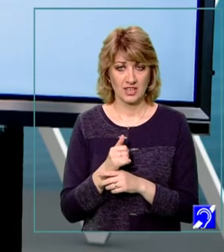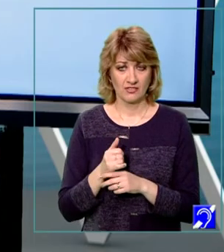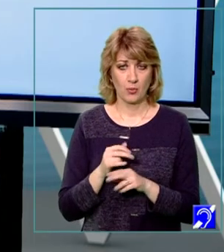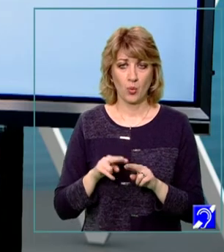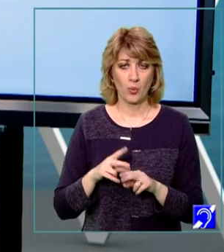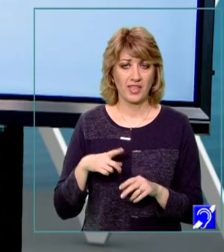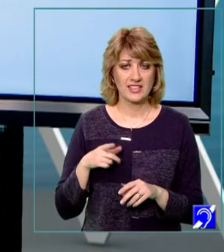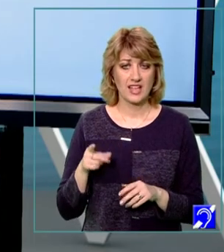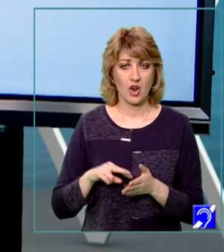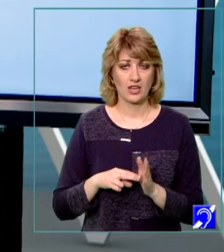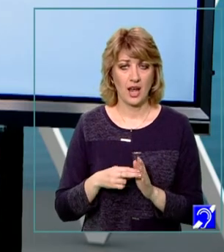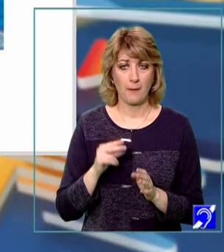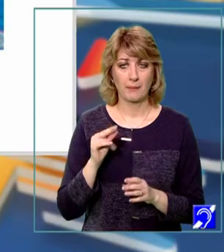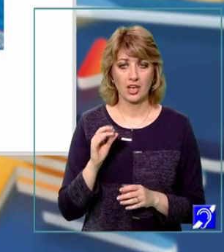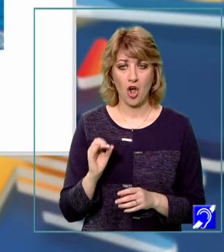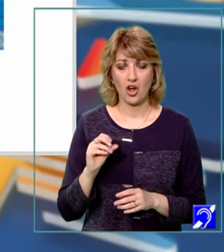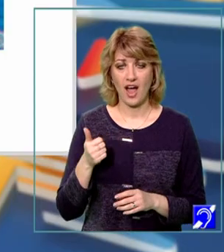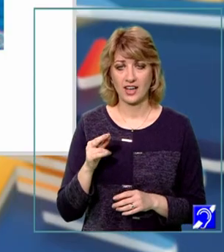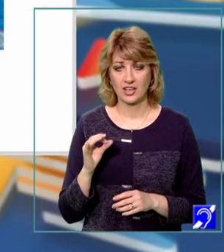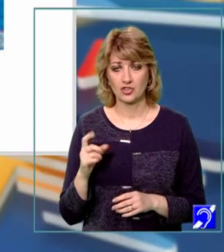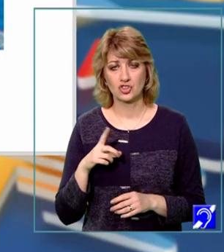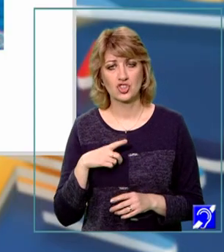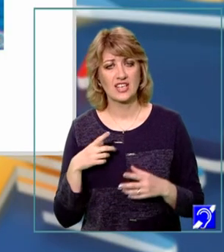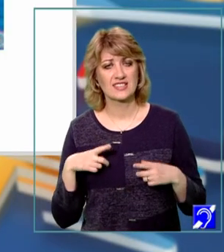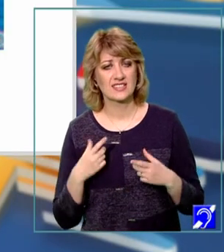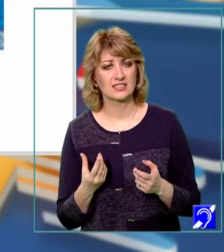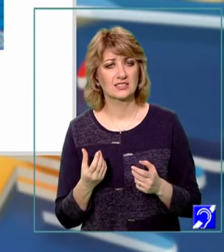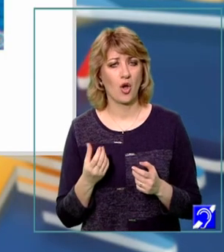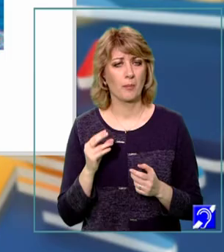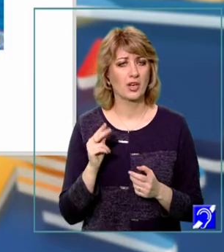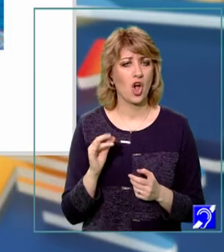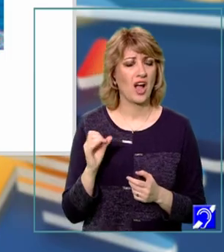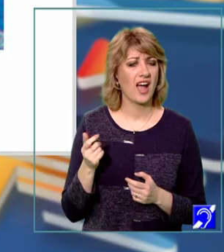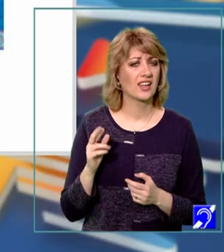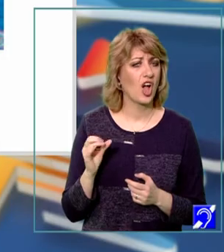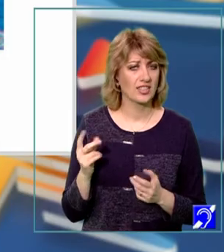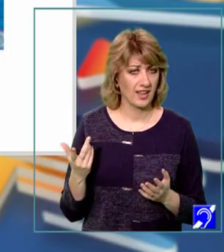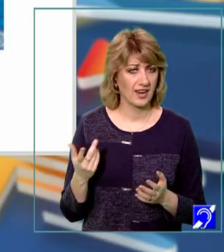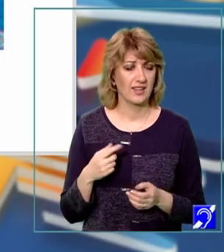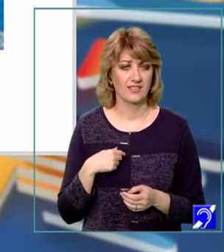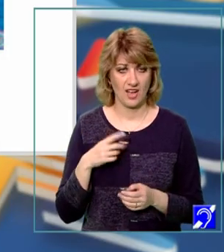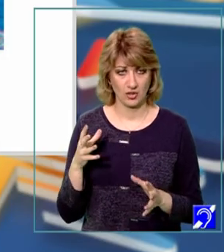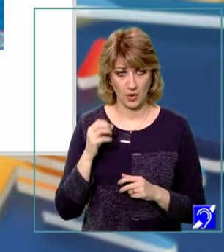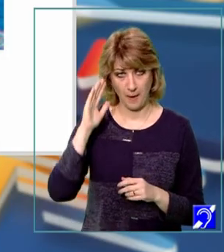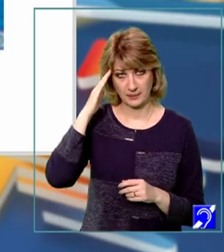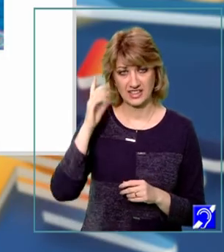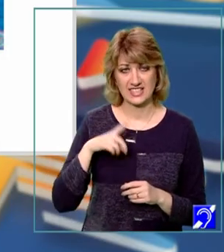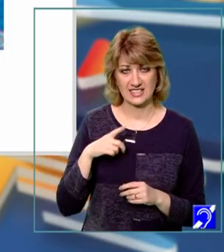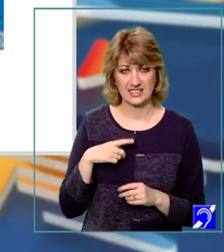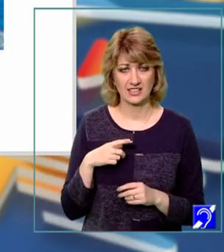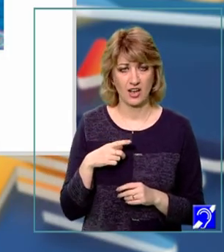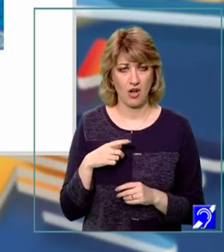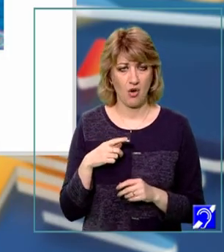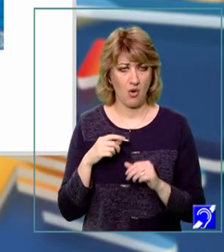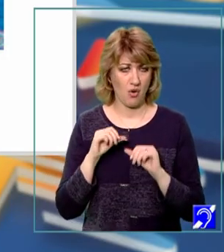este acesta organizat la procariote. Ce sunt organismele procariote? Și vă reamintesc că sunt organisme